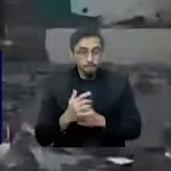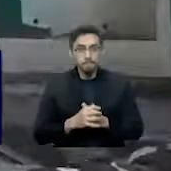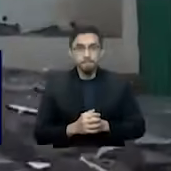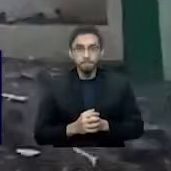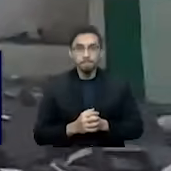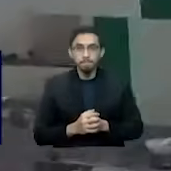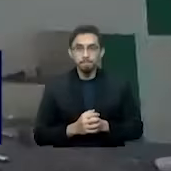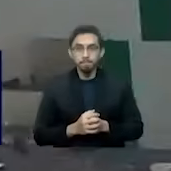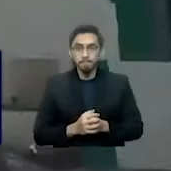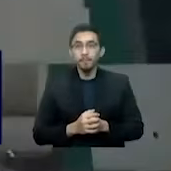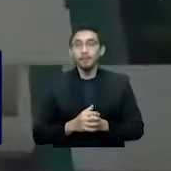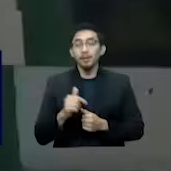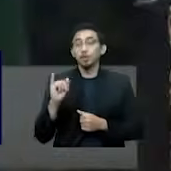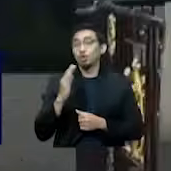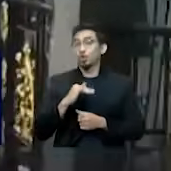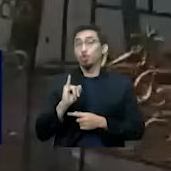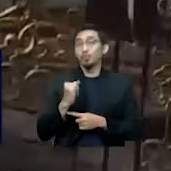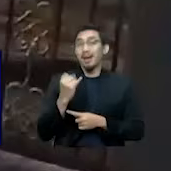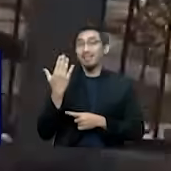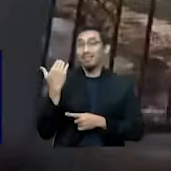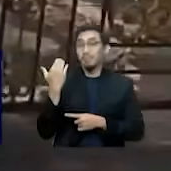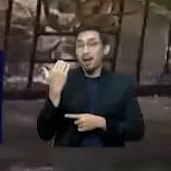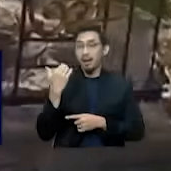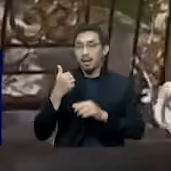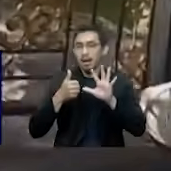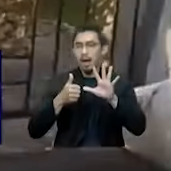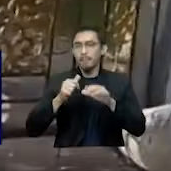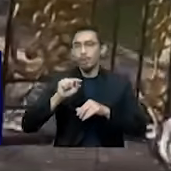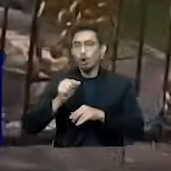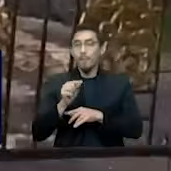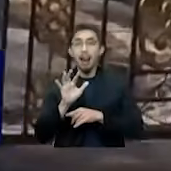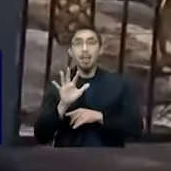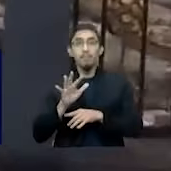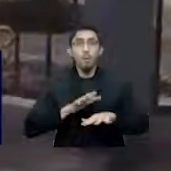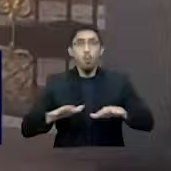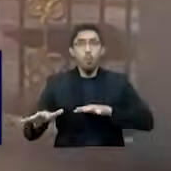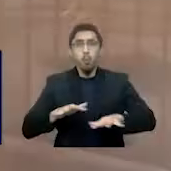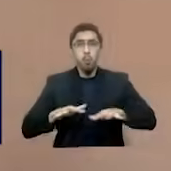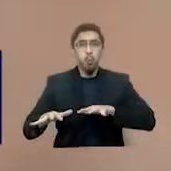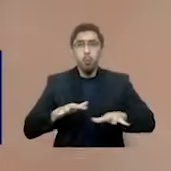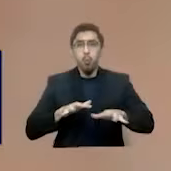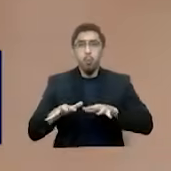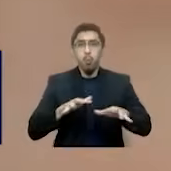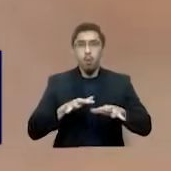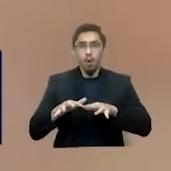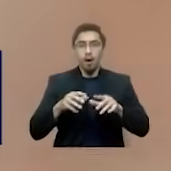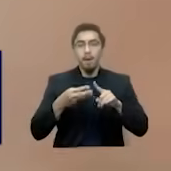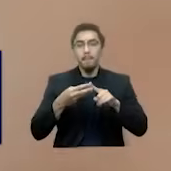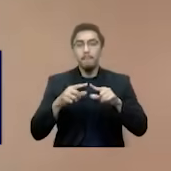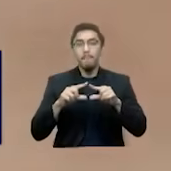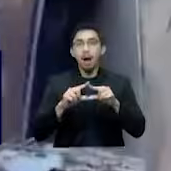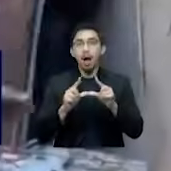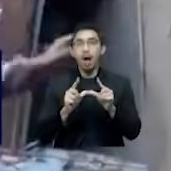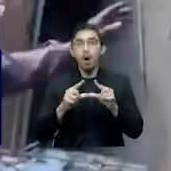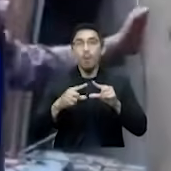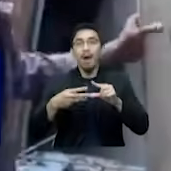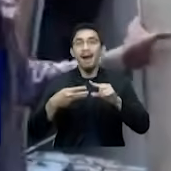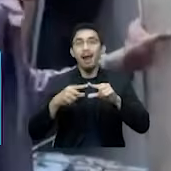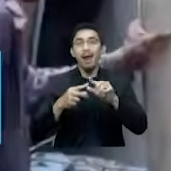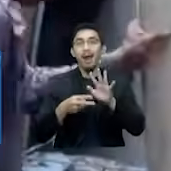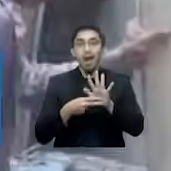Sebelumnya Jumat lalu, gempa magnitudo 6,5 di barat daya Pulau Bawean mengakibatkan ratusan bangunan rusak berat hingga